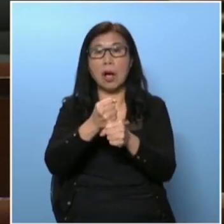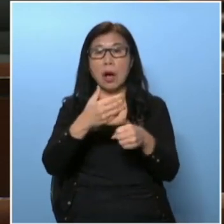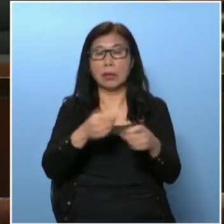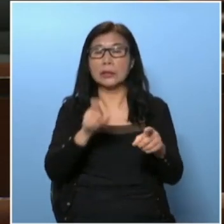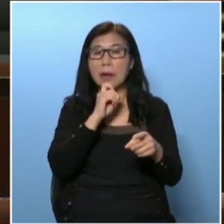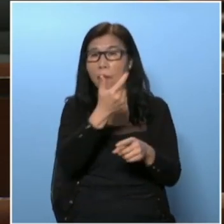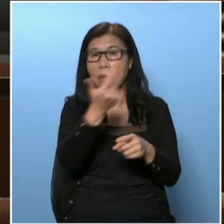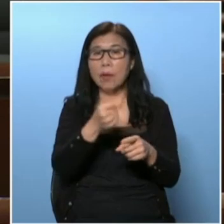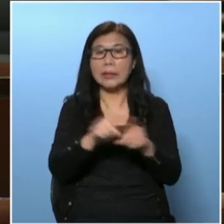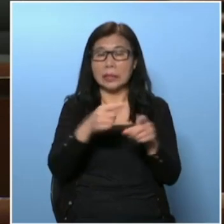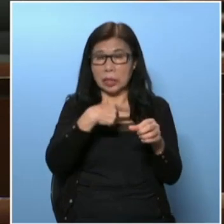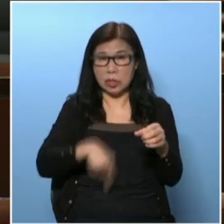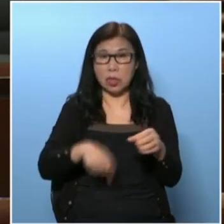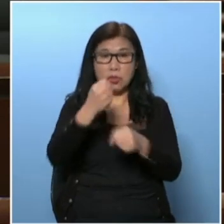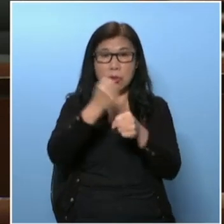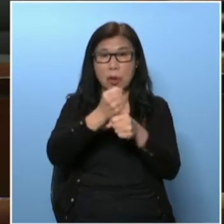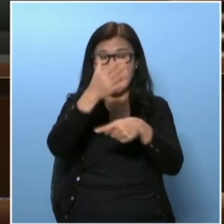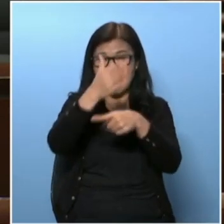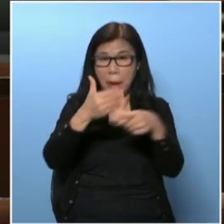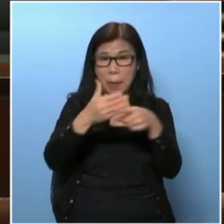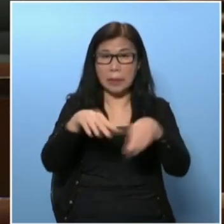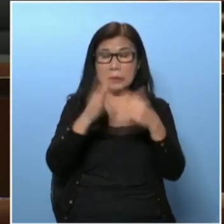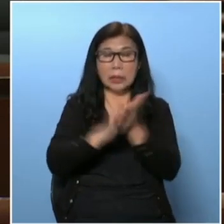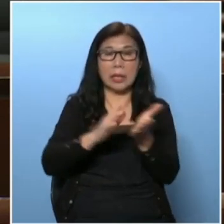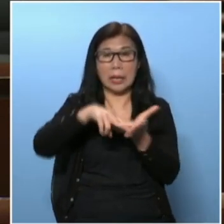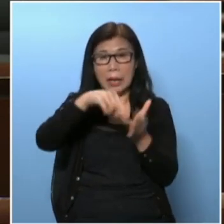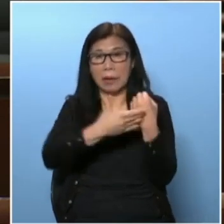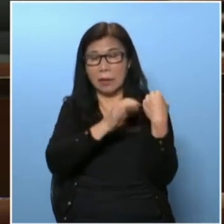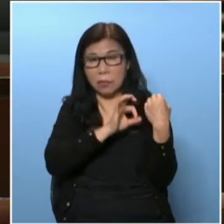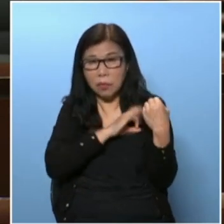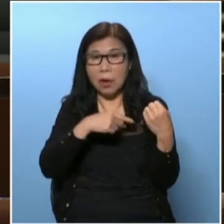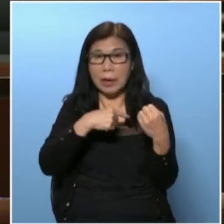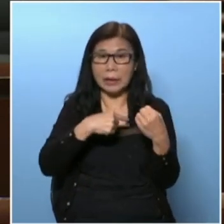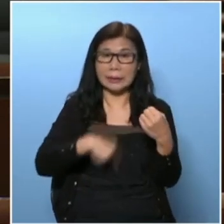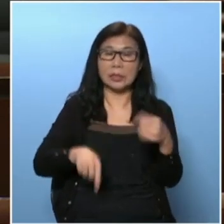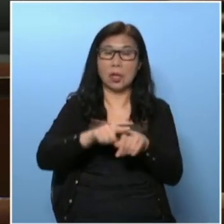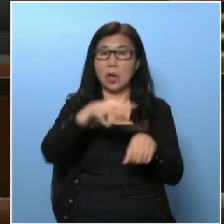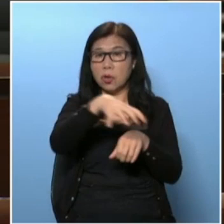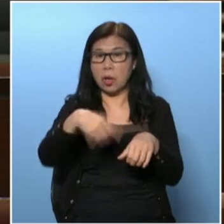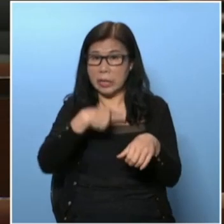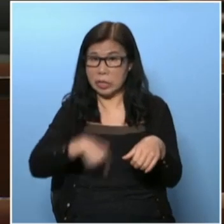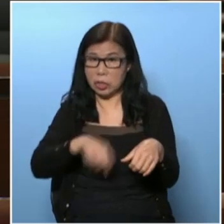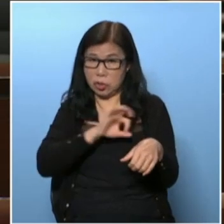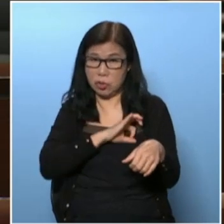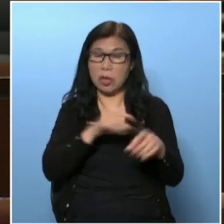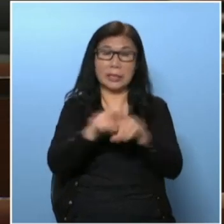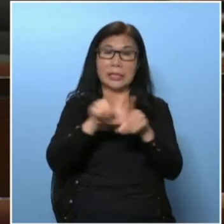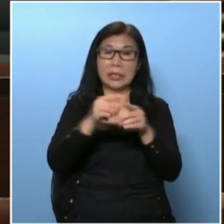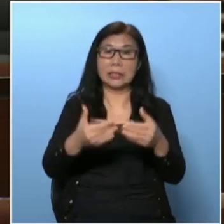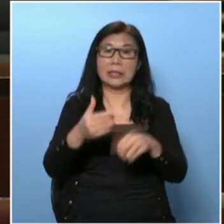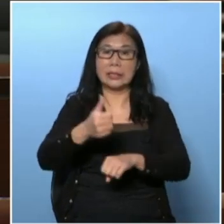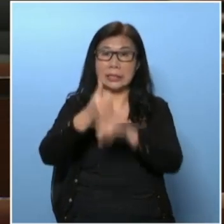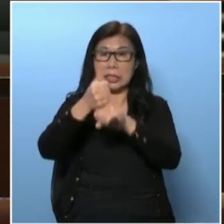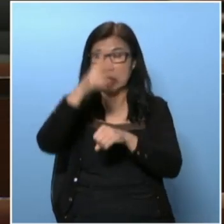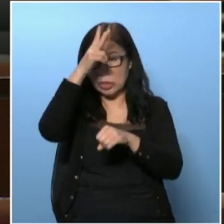比較多啦。有一啲嘅議員做下咧，無論係立法會議員啊，或者係區議員都試過咧，尤其係建